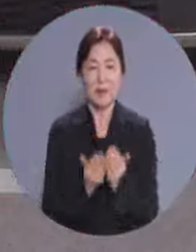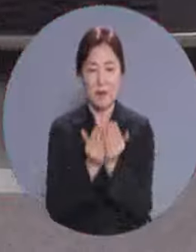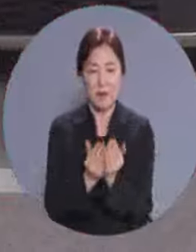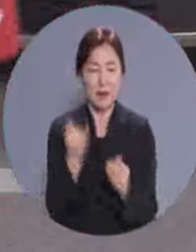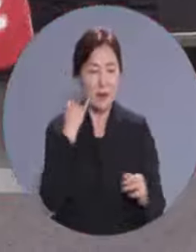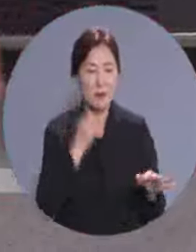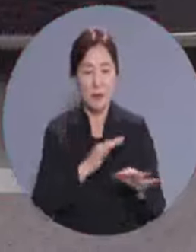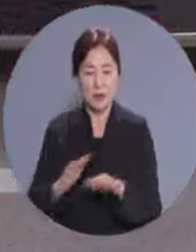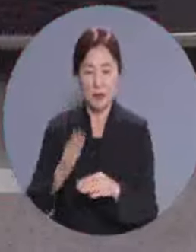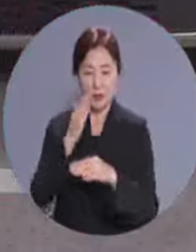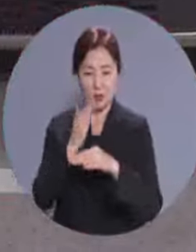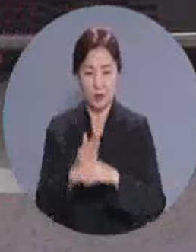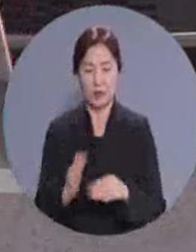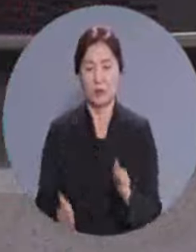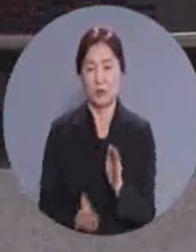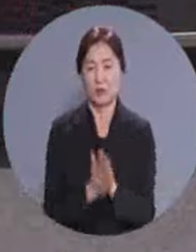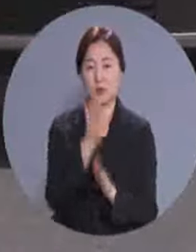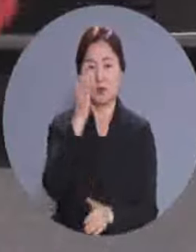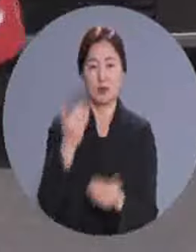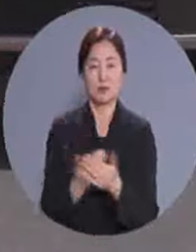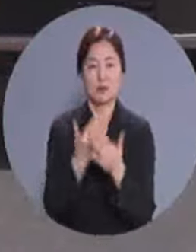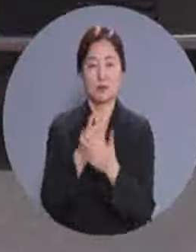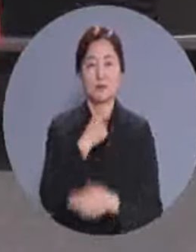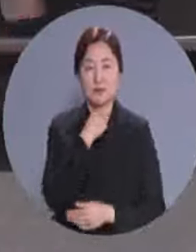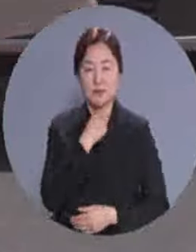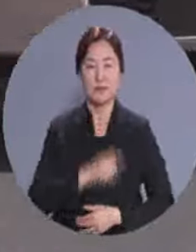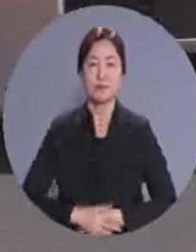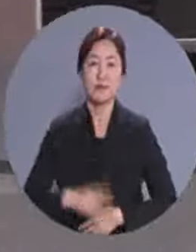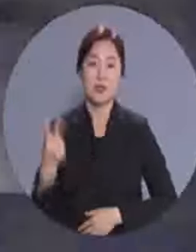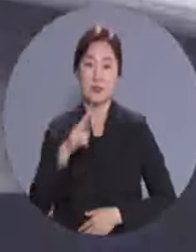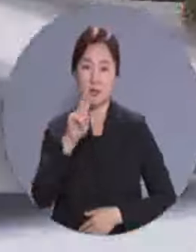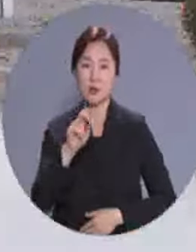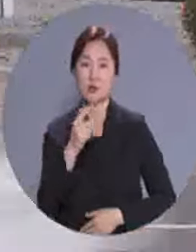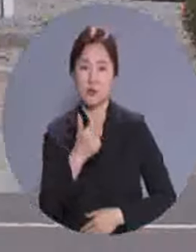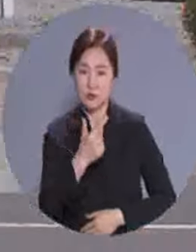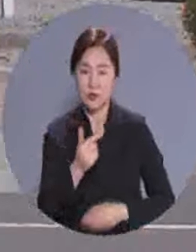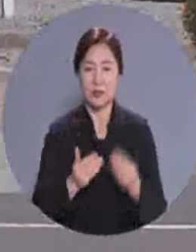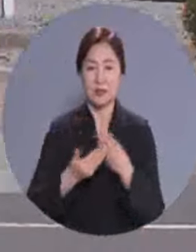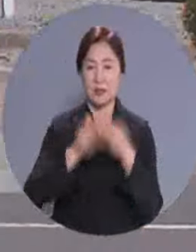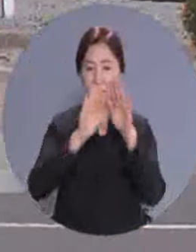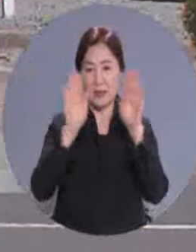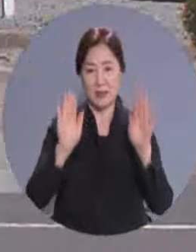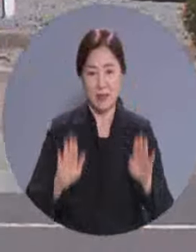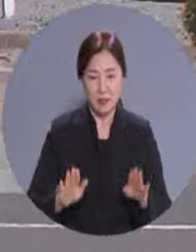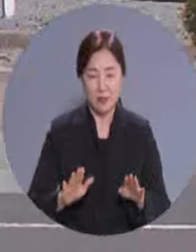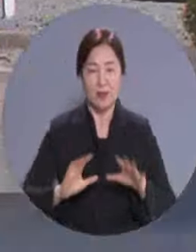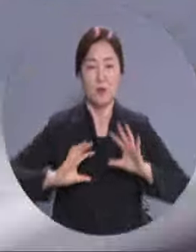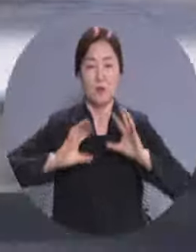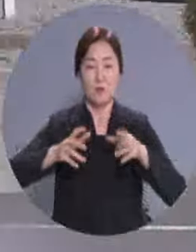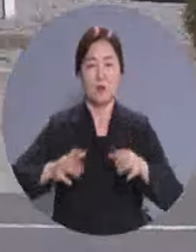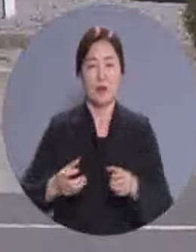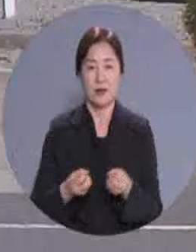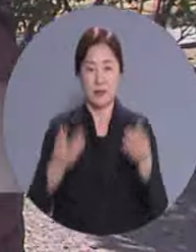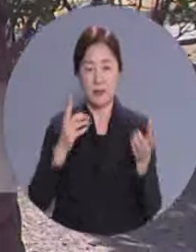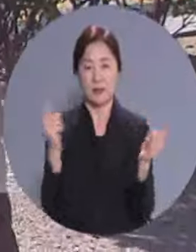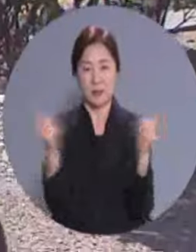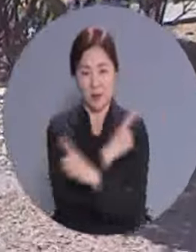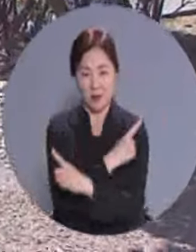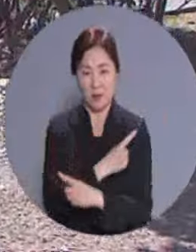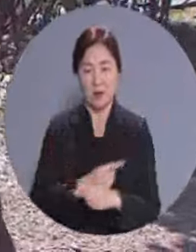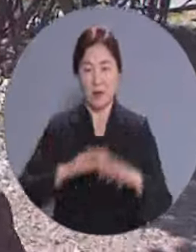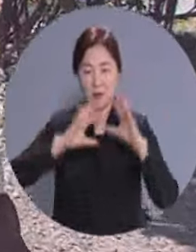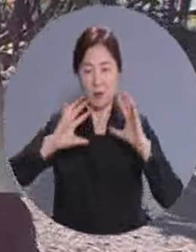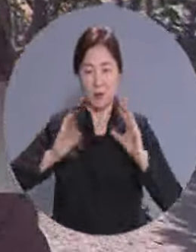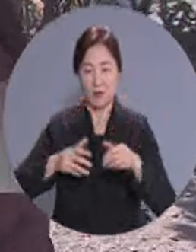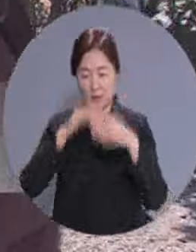중심도시로 육성하겠다고 강조했습니다. 또 오는 2026년 열리는 선박람회를 국가행사로 전환해 개최 비용